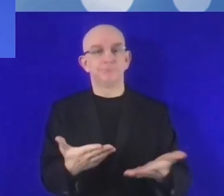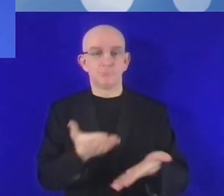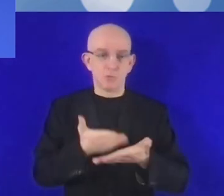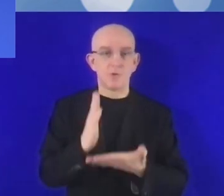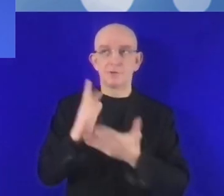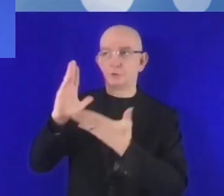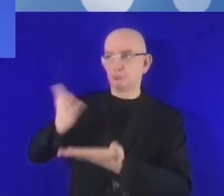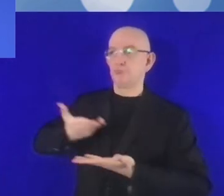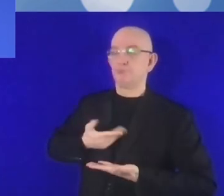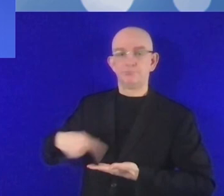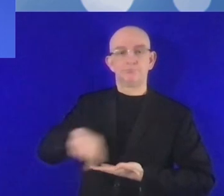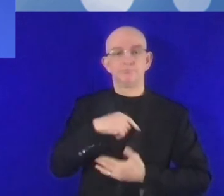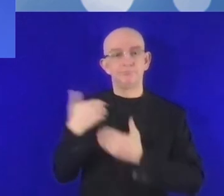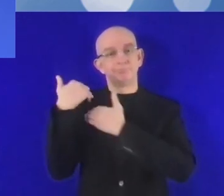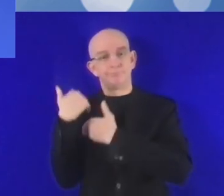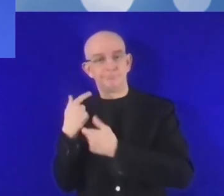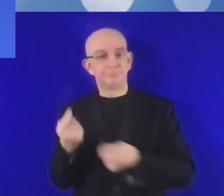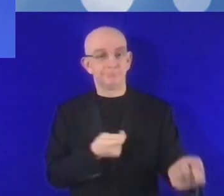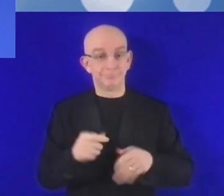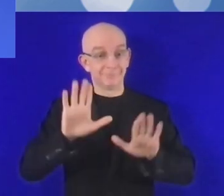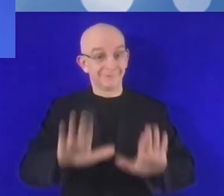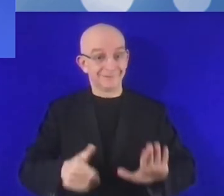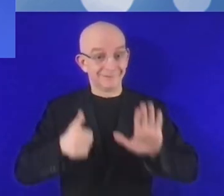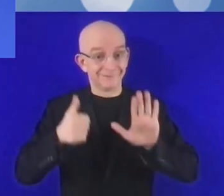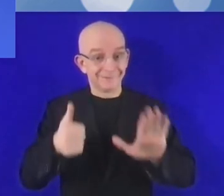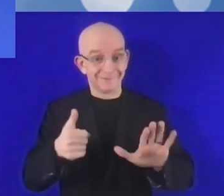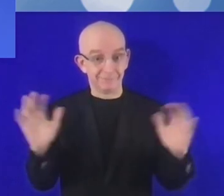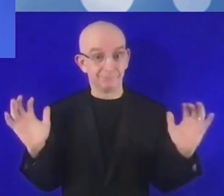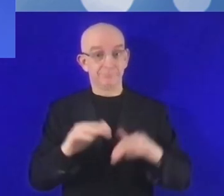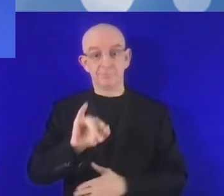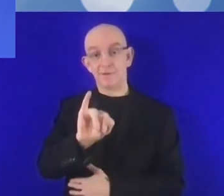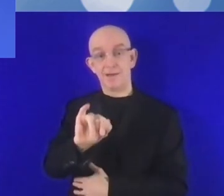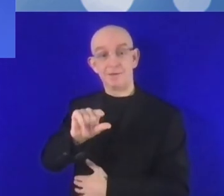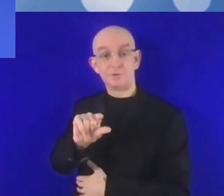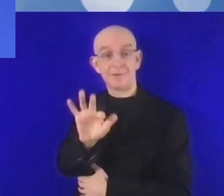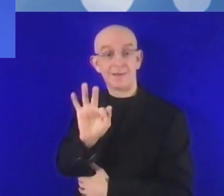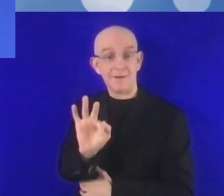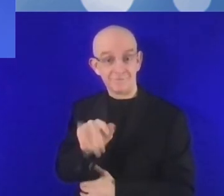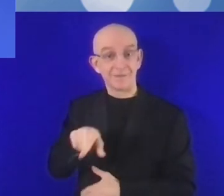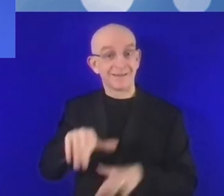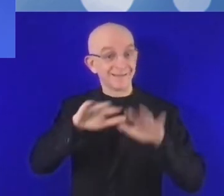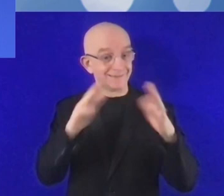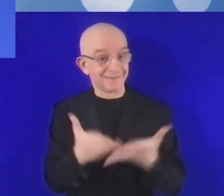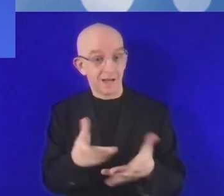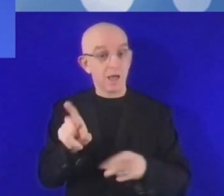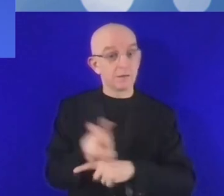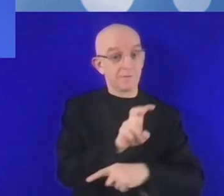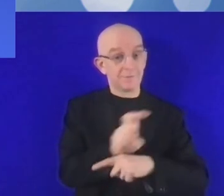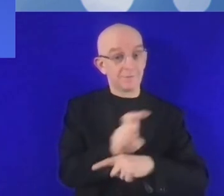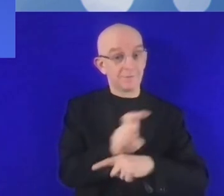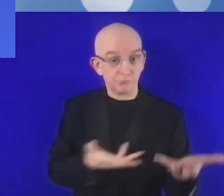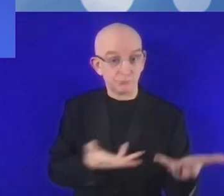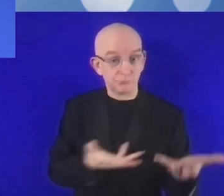IGF 2021 года, хотя уже многие годы наша перспектива меняется в сторону более стратегическую. То